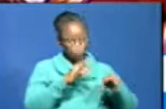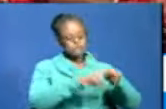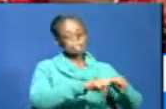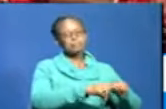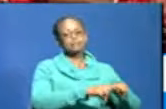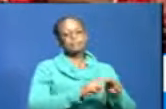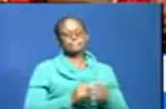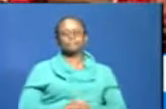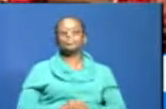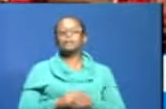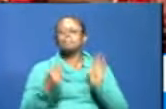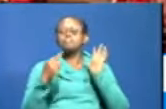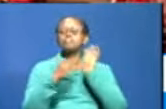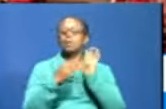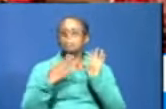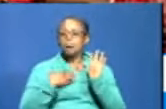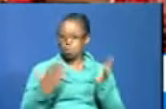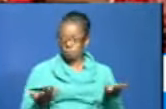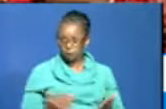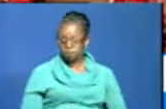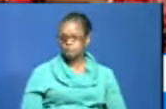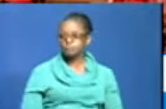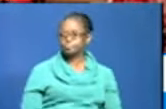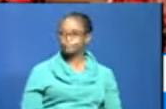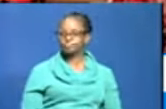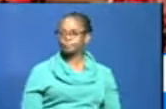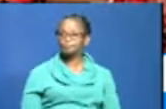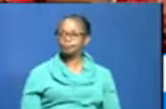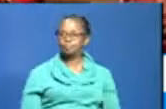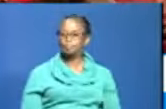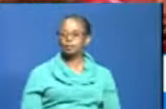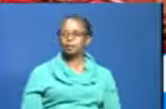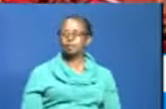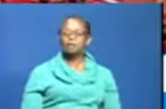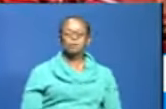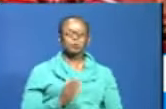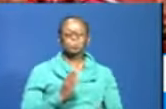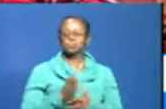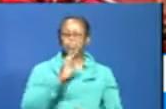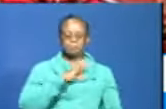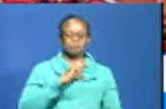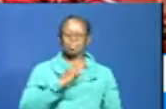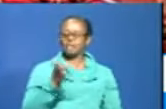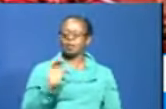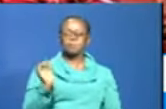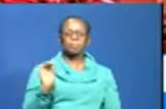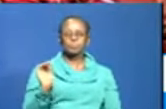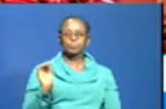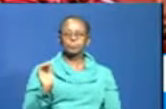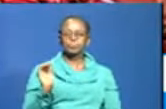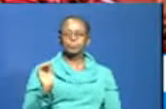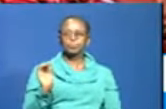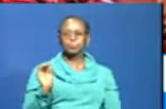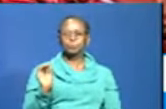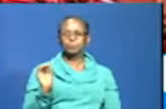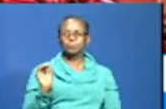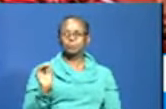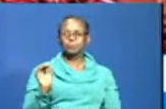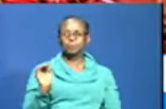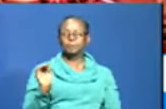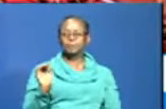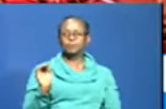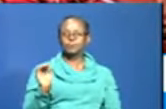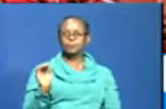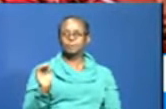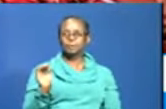kwamba hakuna faida yoyote itaongezeka katika yale mageuzi ambayo nataka sisi